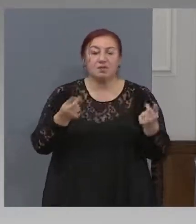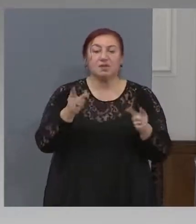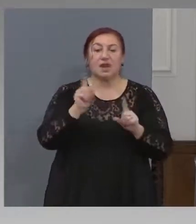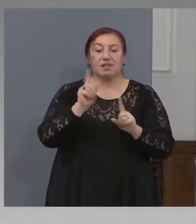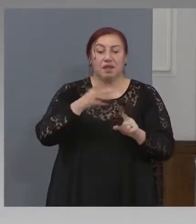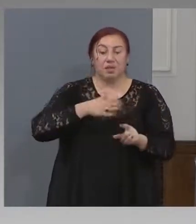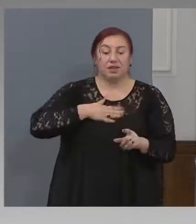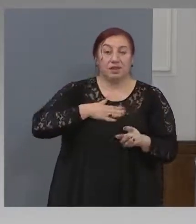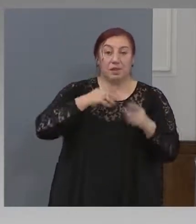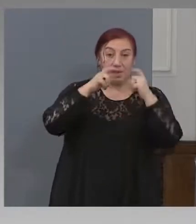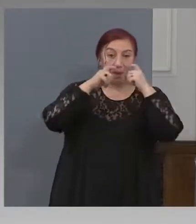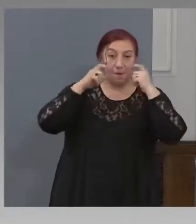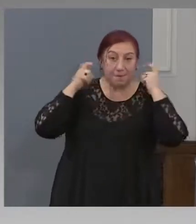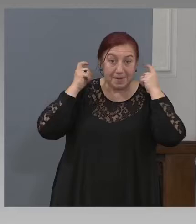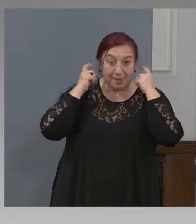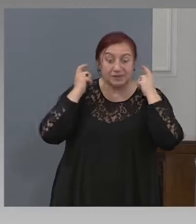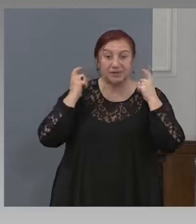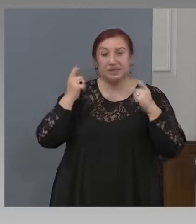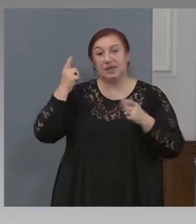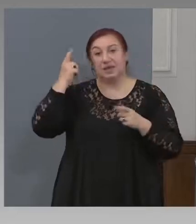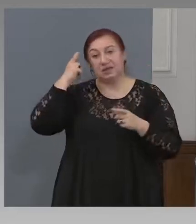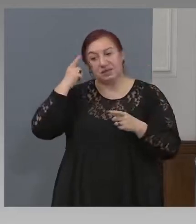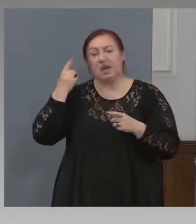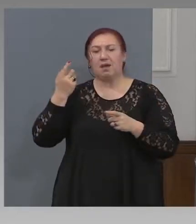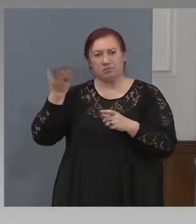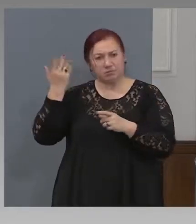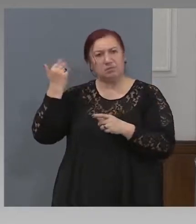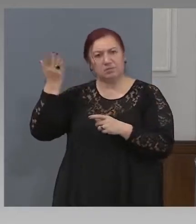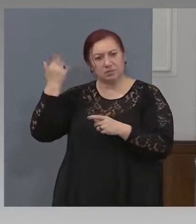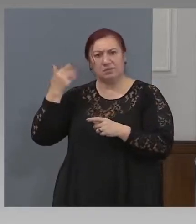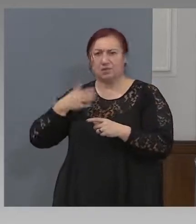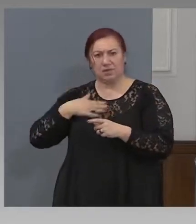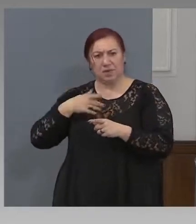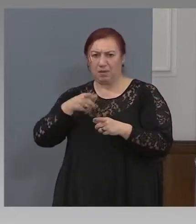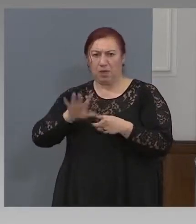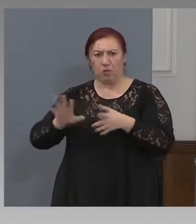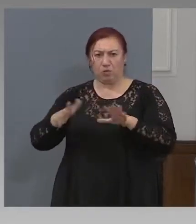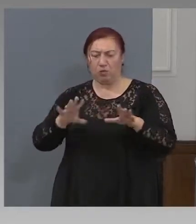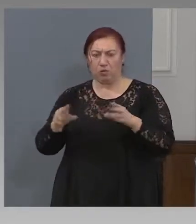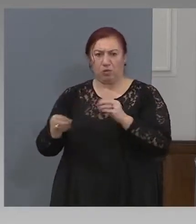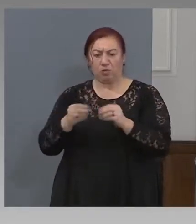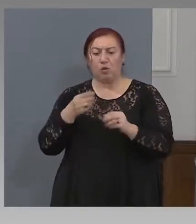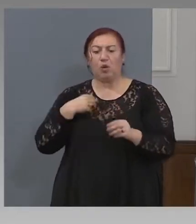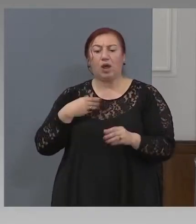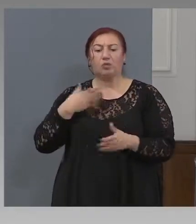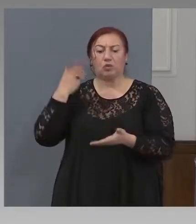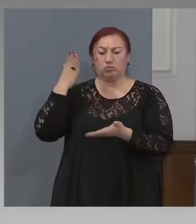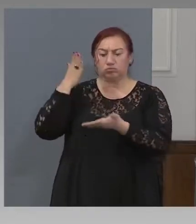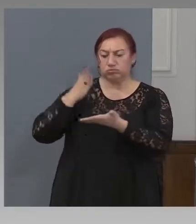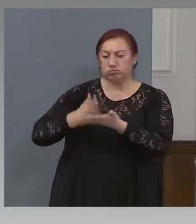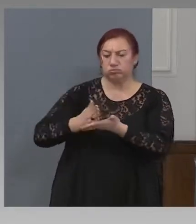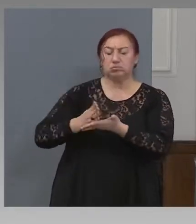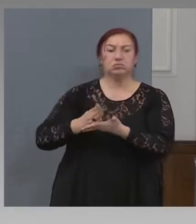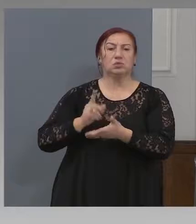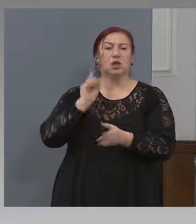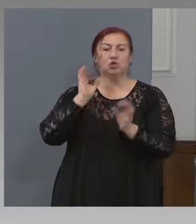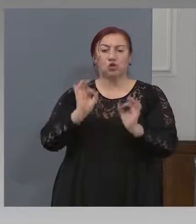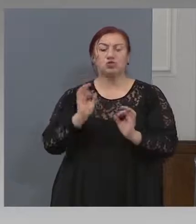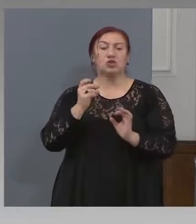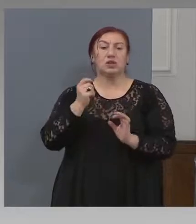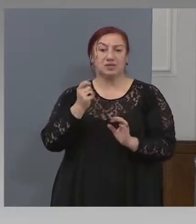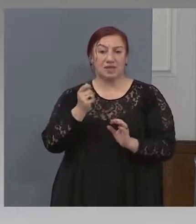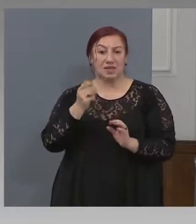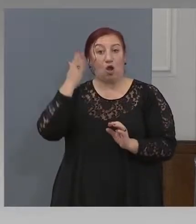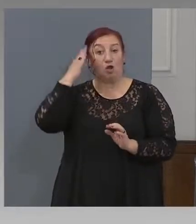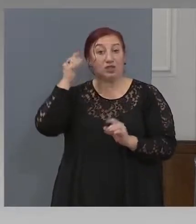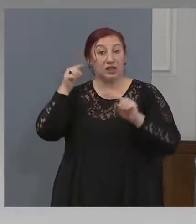което знаем, че исторически се е случвало, когато се поставят ценови ограничения. И